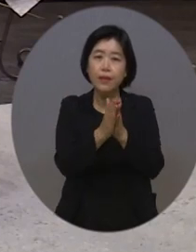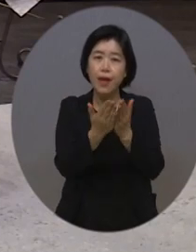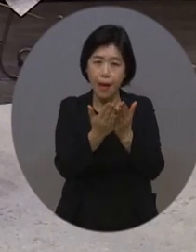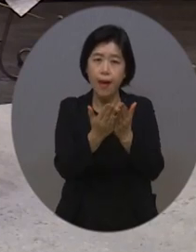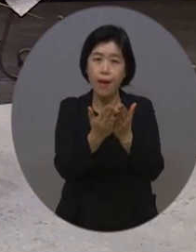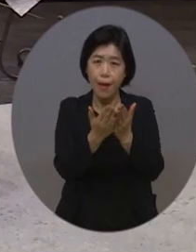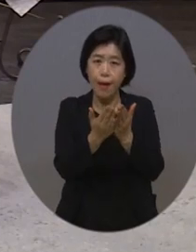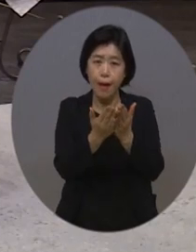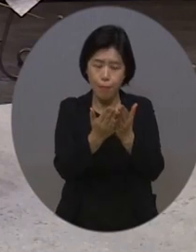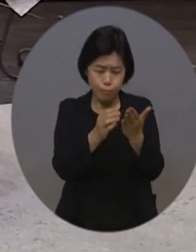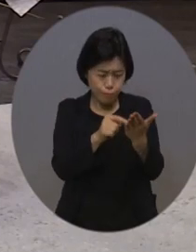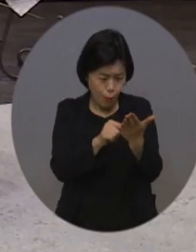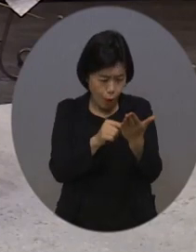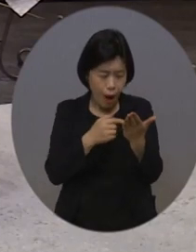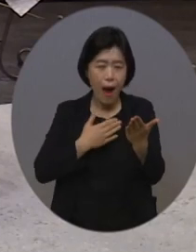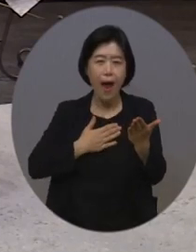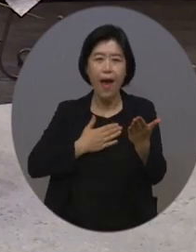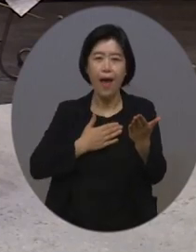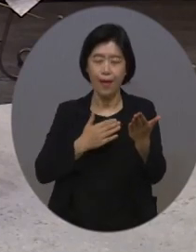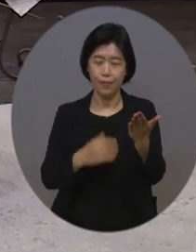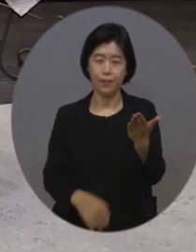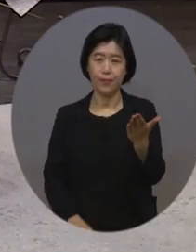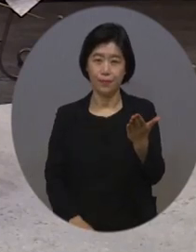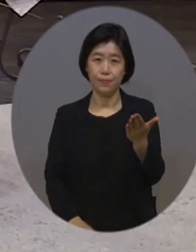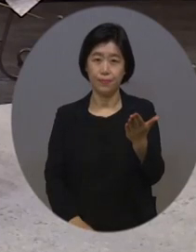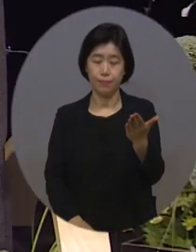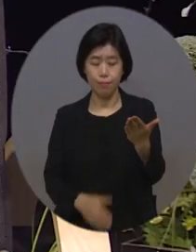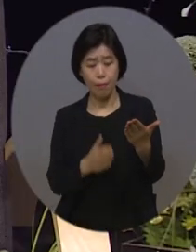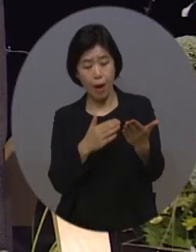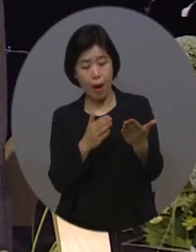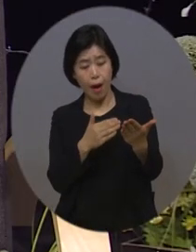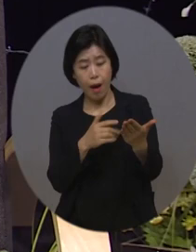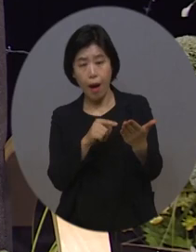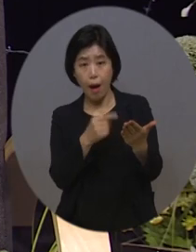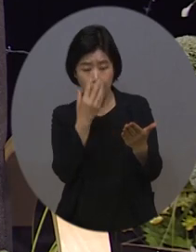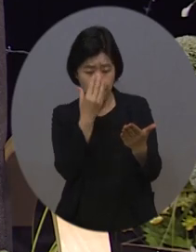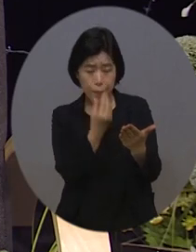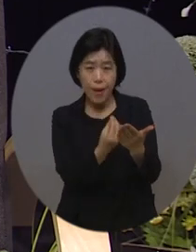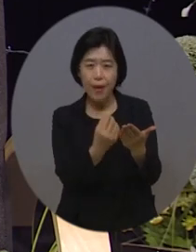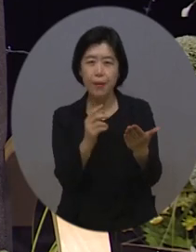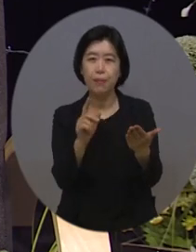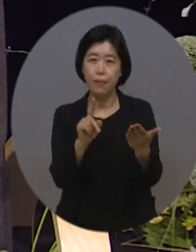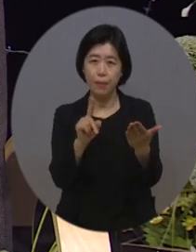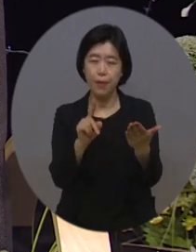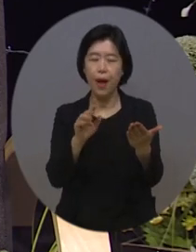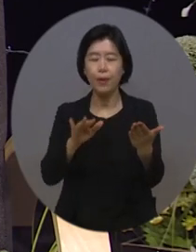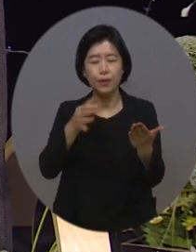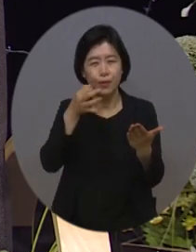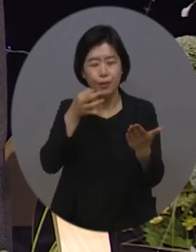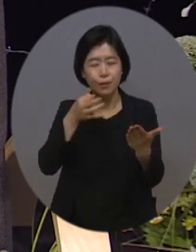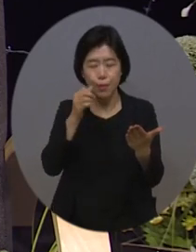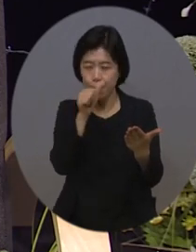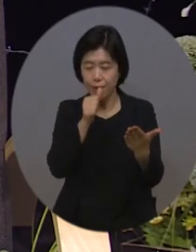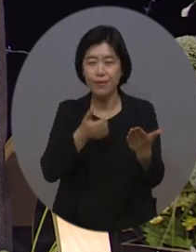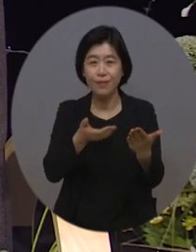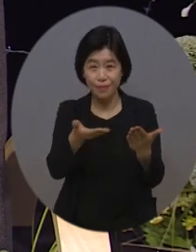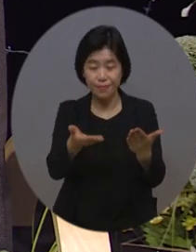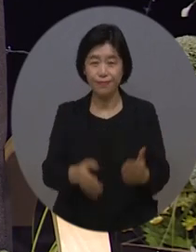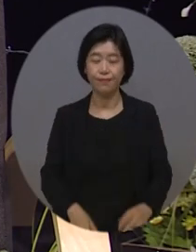한 권을 알게 되었는데 눈길을 끄는 주제가 있어 오늘 소개해 보렵니다.